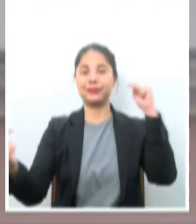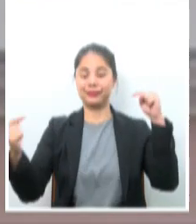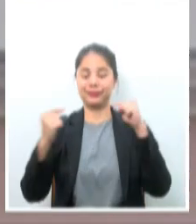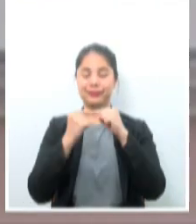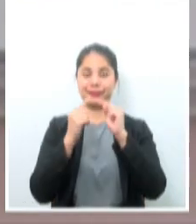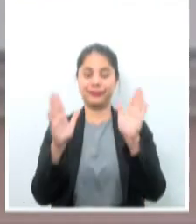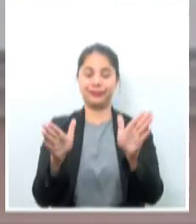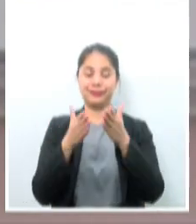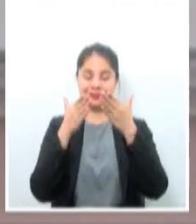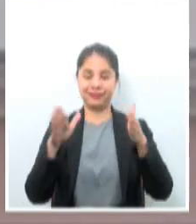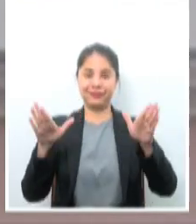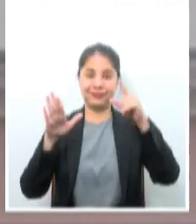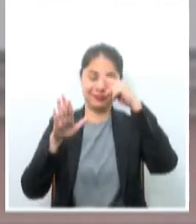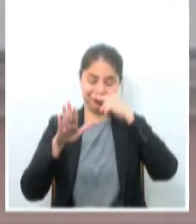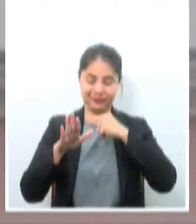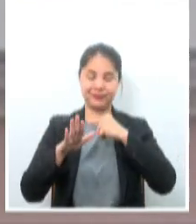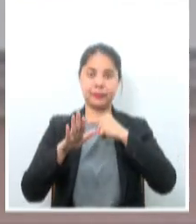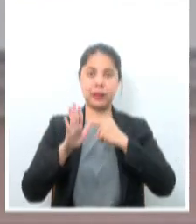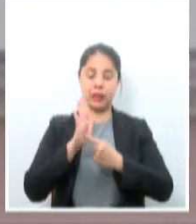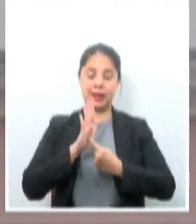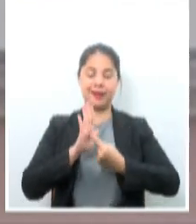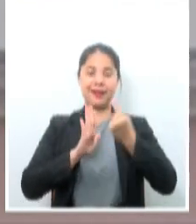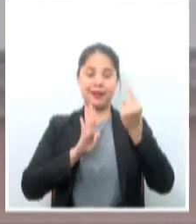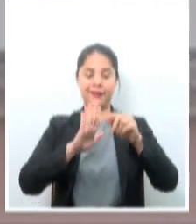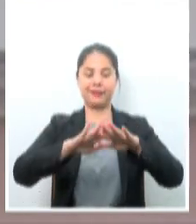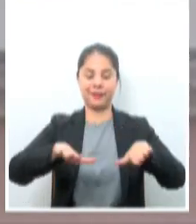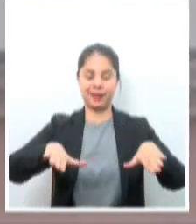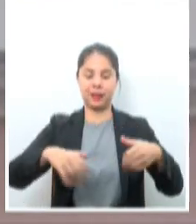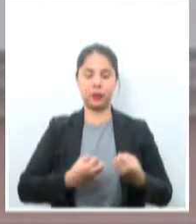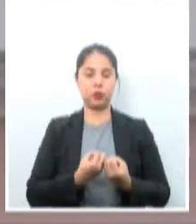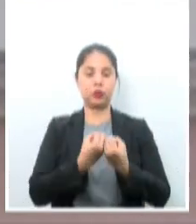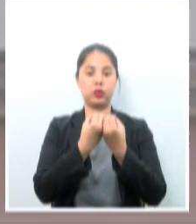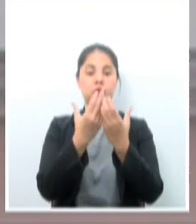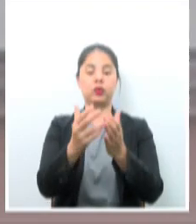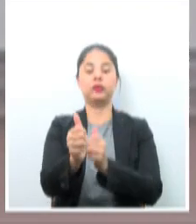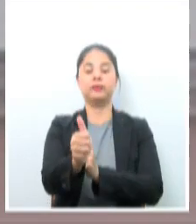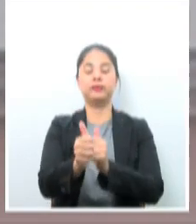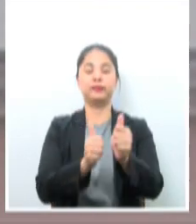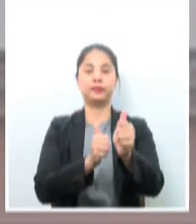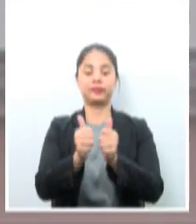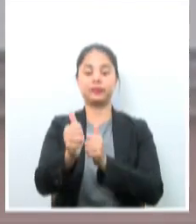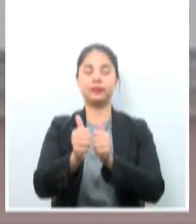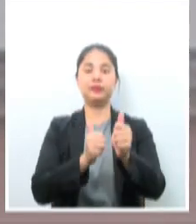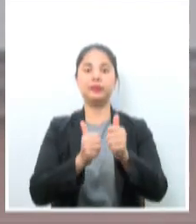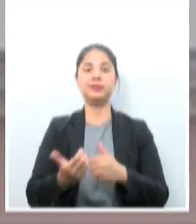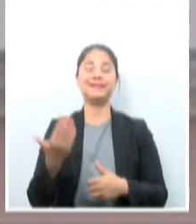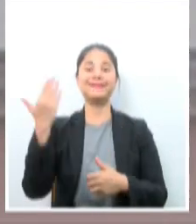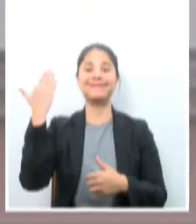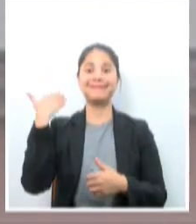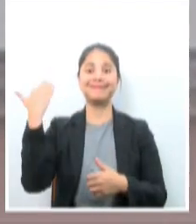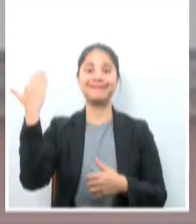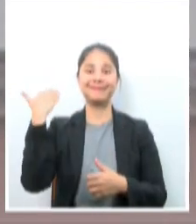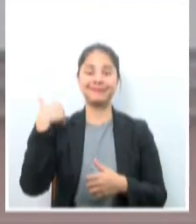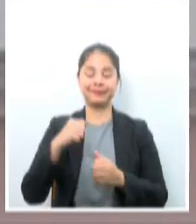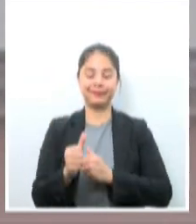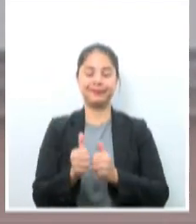ที่ผมทำก็คือส่งนักเรียนเข้าร่วมการแข่งขันซึ่งเผอิญพอดีเลยนะครับตอนนั้นมีการ